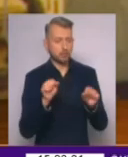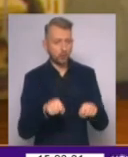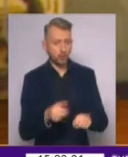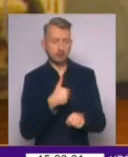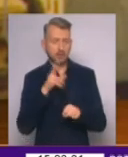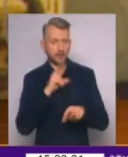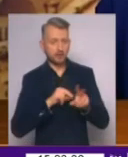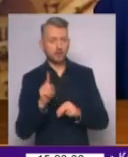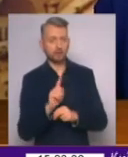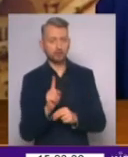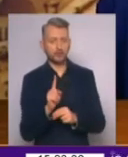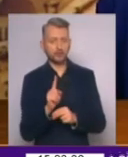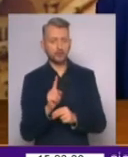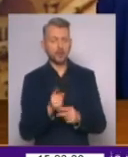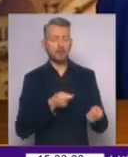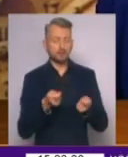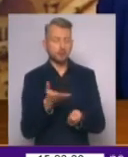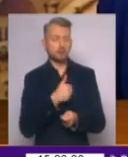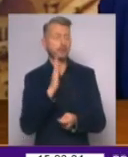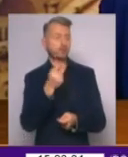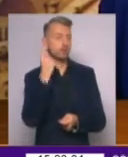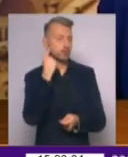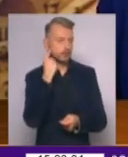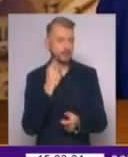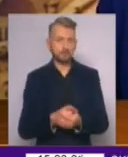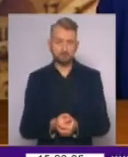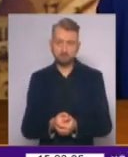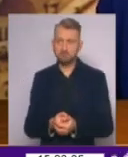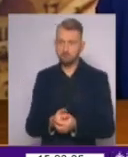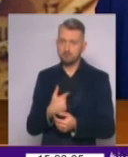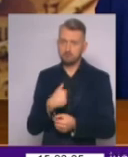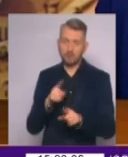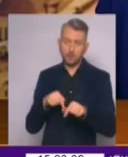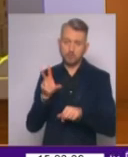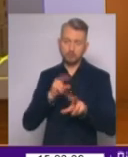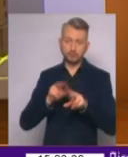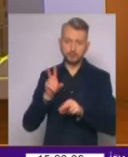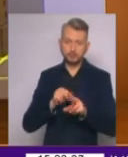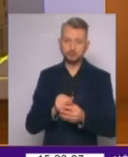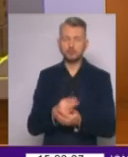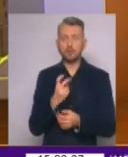надіємося, що влада почують. Нас почує. Так, почують. Я дуже також на це сподіваюся, звичайно.